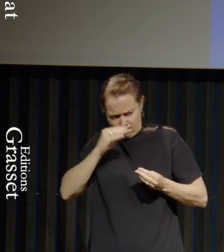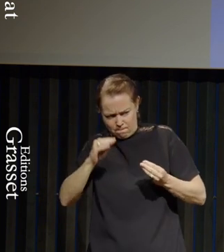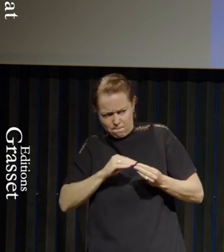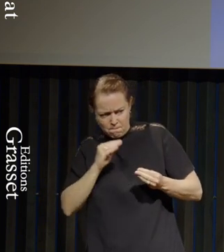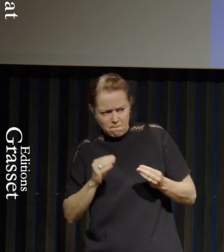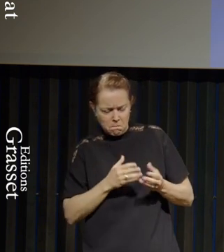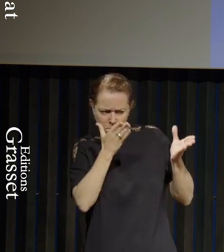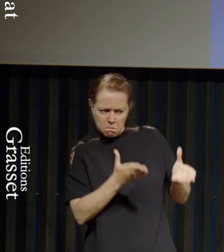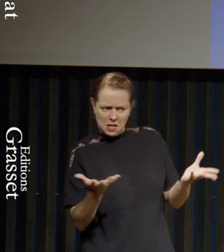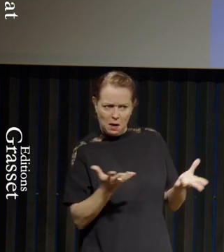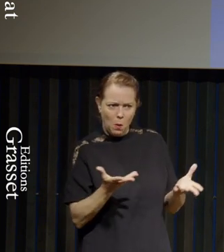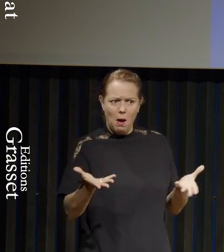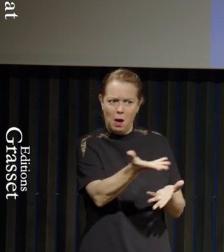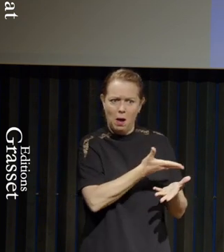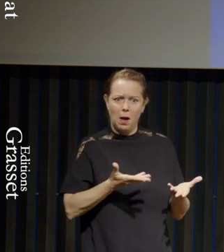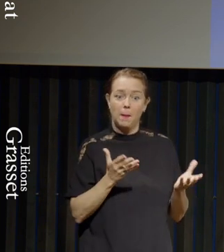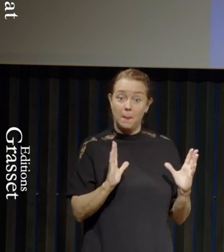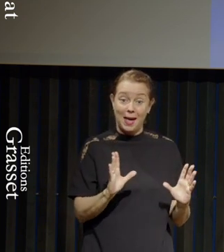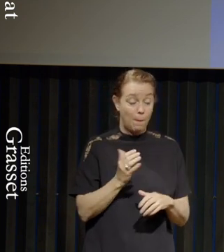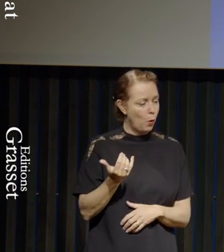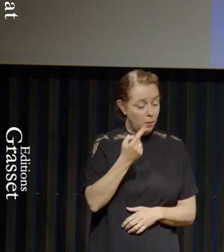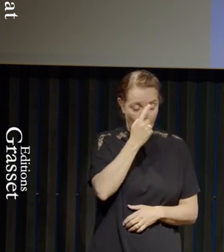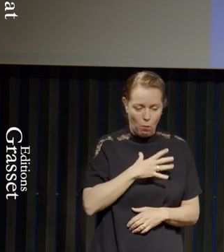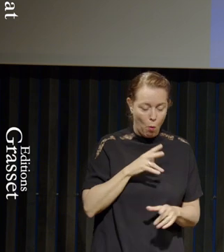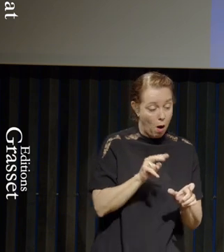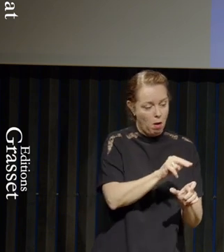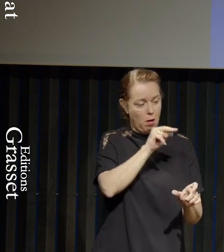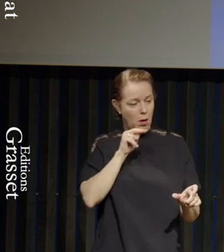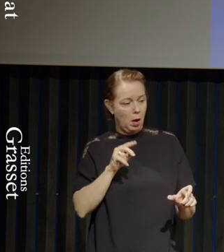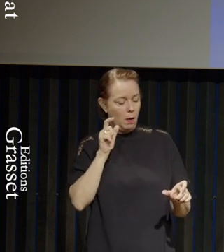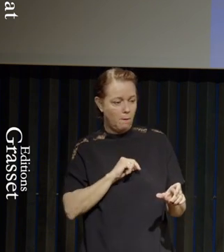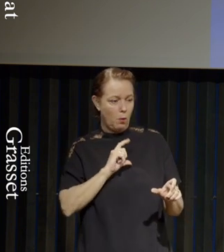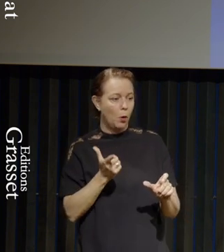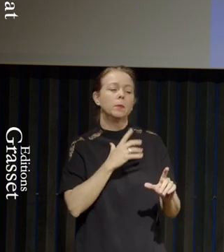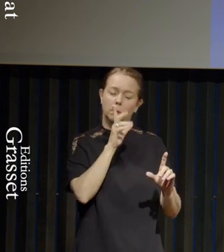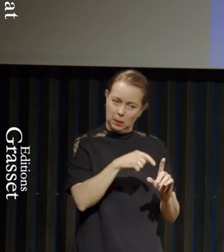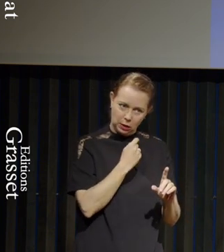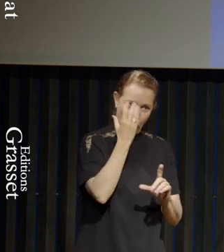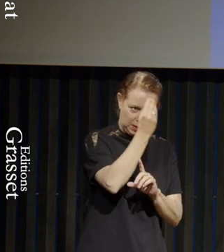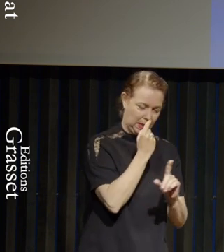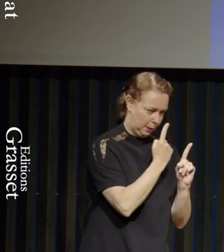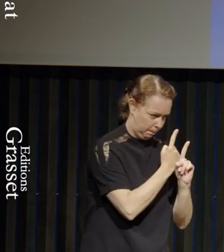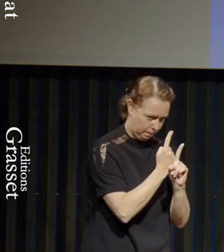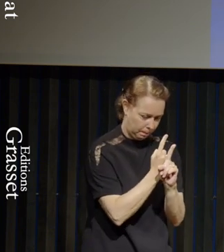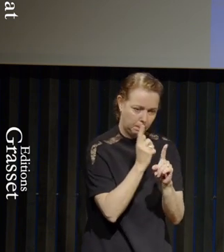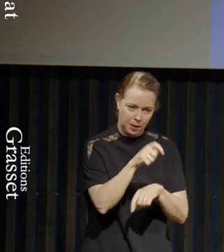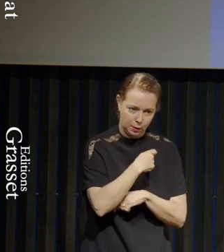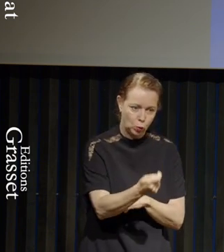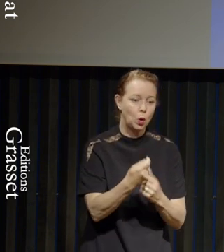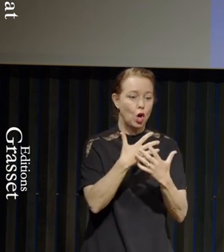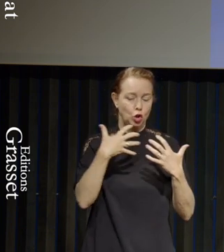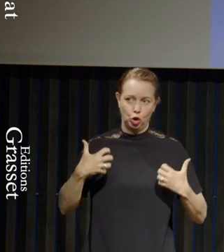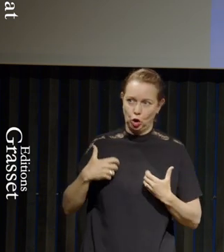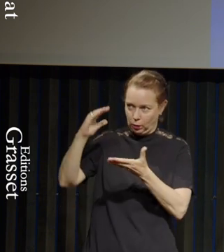l'intuition, mais qu'il faut d'abord approcher par le truchement de la clinique psychiatrique, par les apports des sciences, de